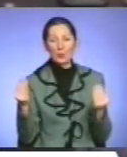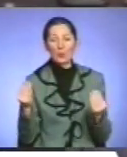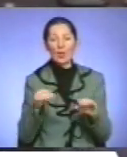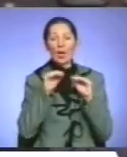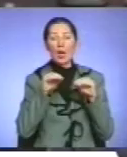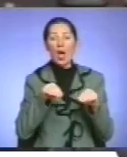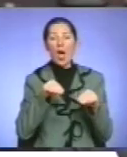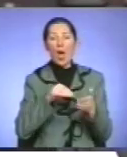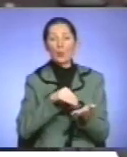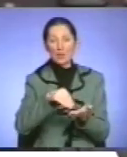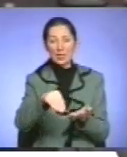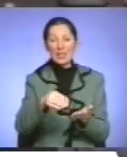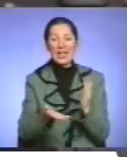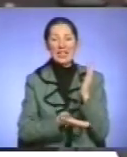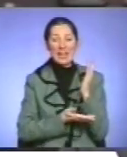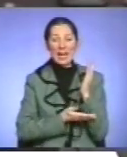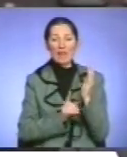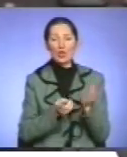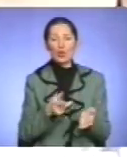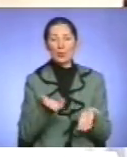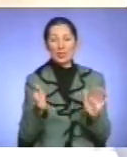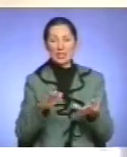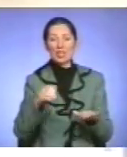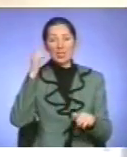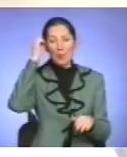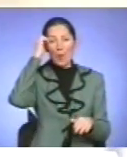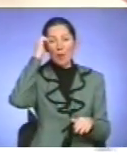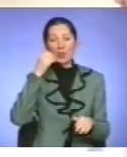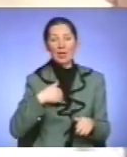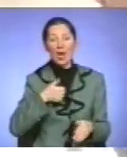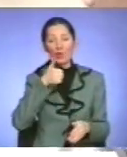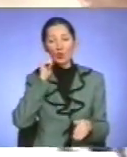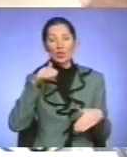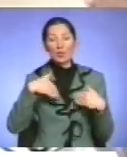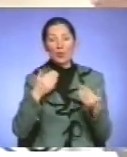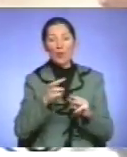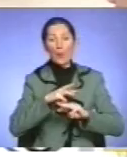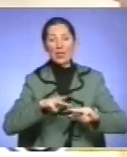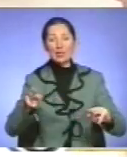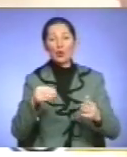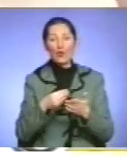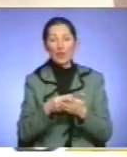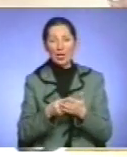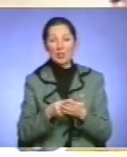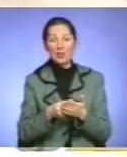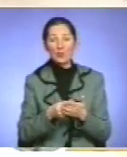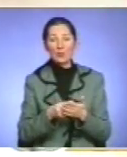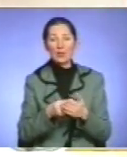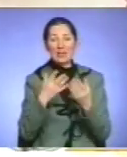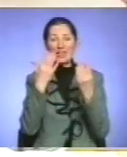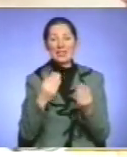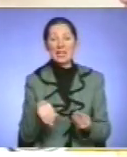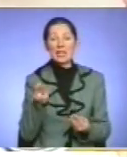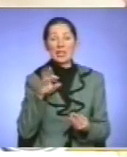посадити дерева, щоб залишилася якась пам'ять. Я вчора запропонував міністру фінансів на День